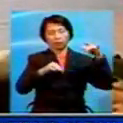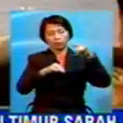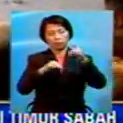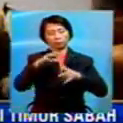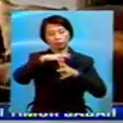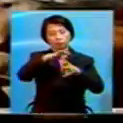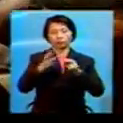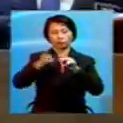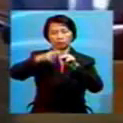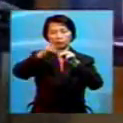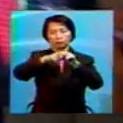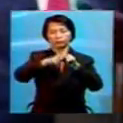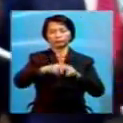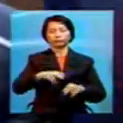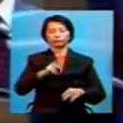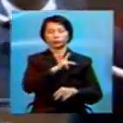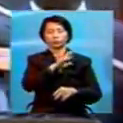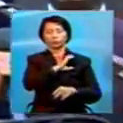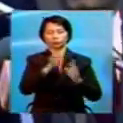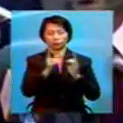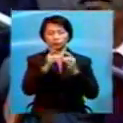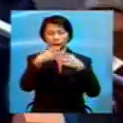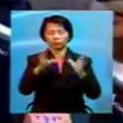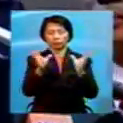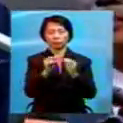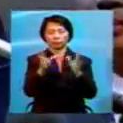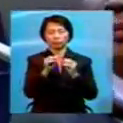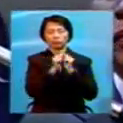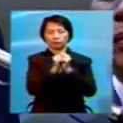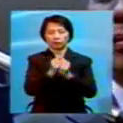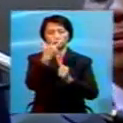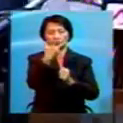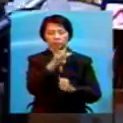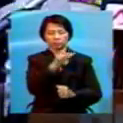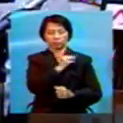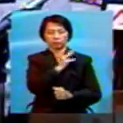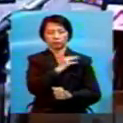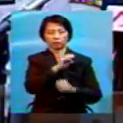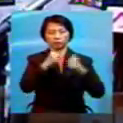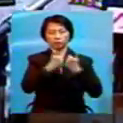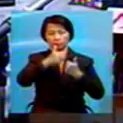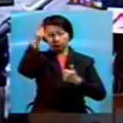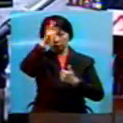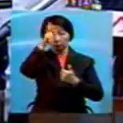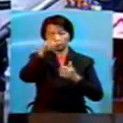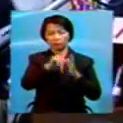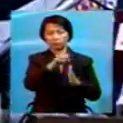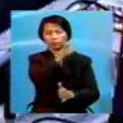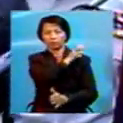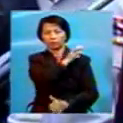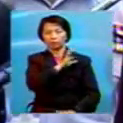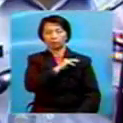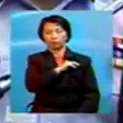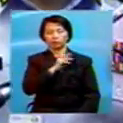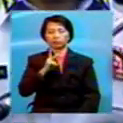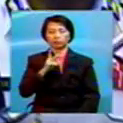ditambah Tan Sri Khalid ditemui selepas menghadiri mesyuarat bersama tiga kementerian dan agensi kerajaan yang dipengerusi Menteri Dalam